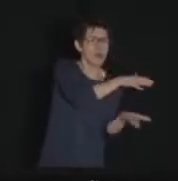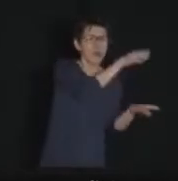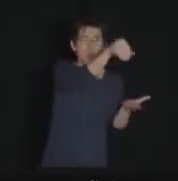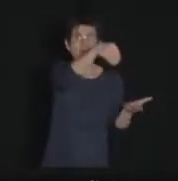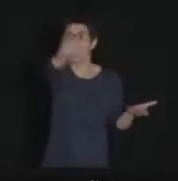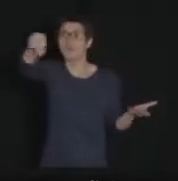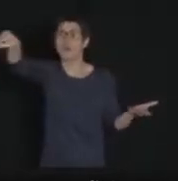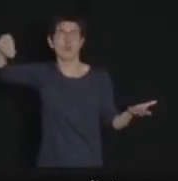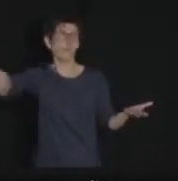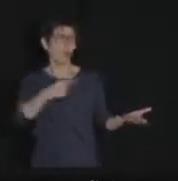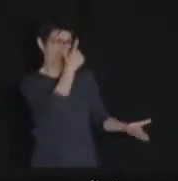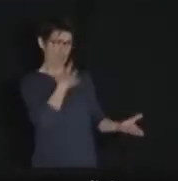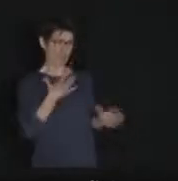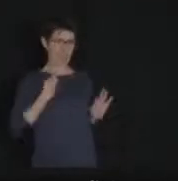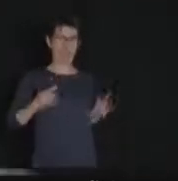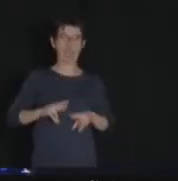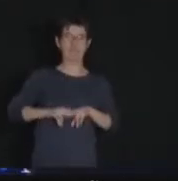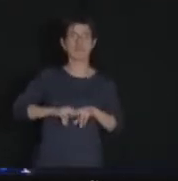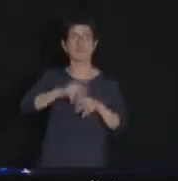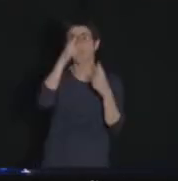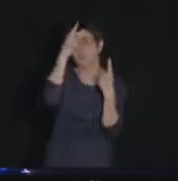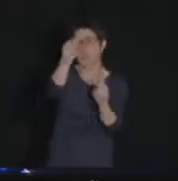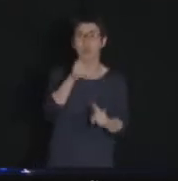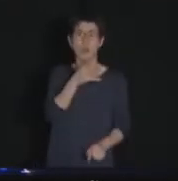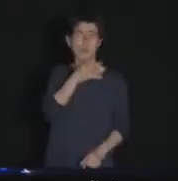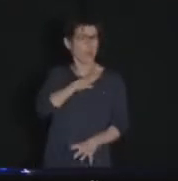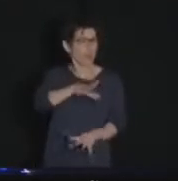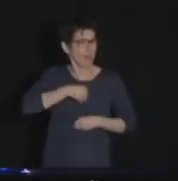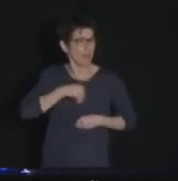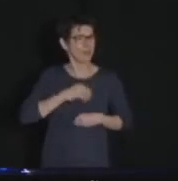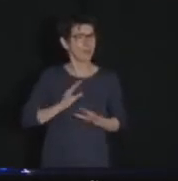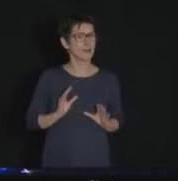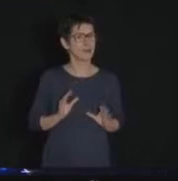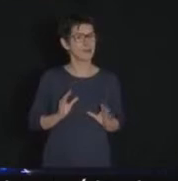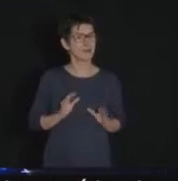accepter que les grandes compagnies les vendent à d'autres sans nous demander notre avis.